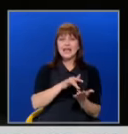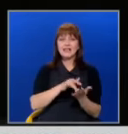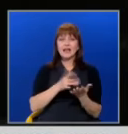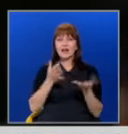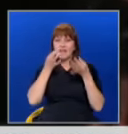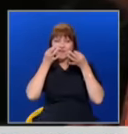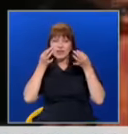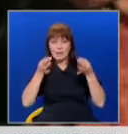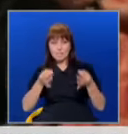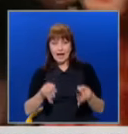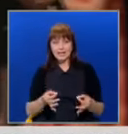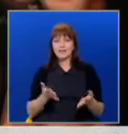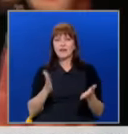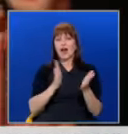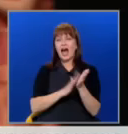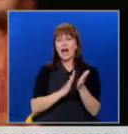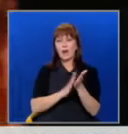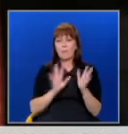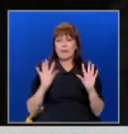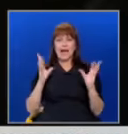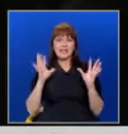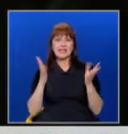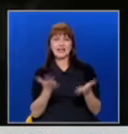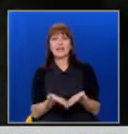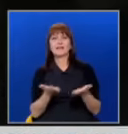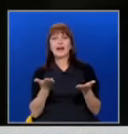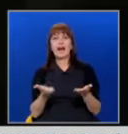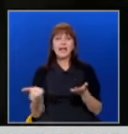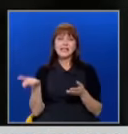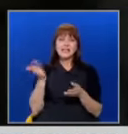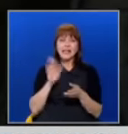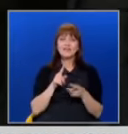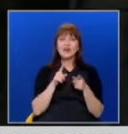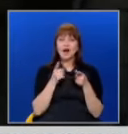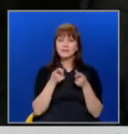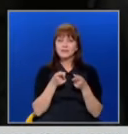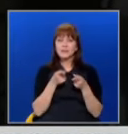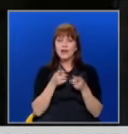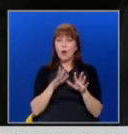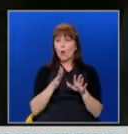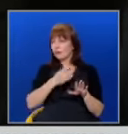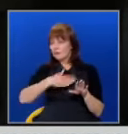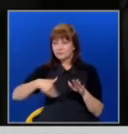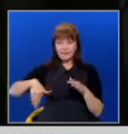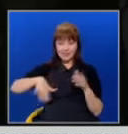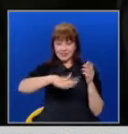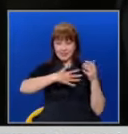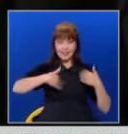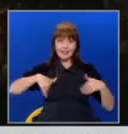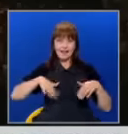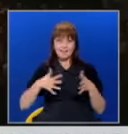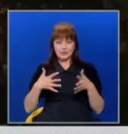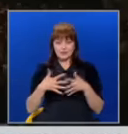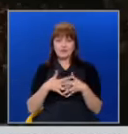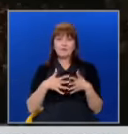на вниманието, на ръкоплясканията. След това тя, общо взето, около нея беше тълпа от хора,